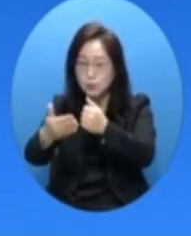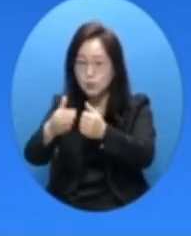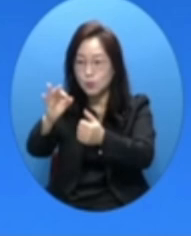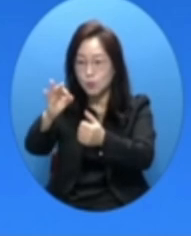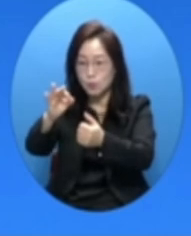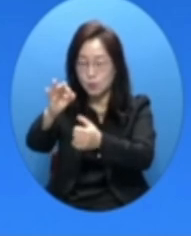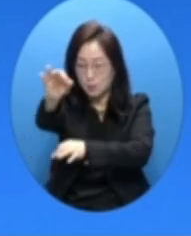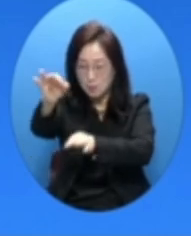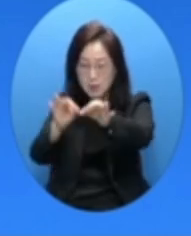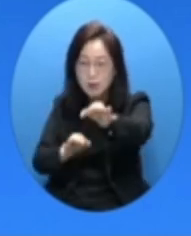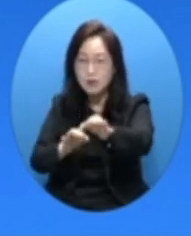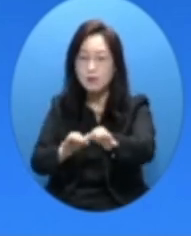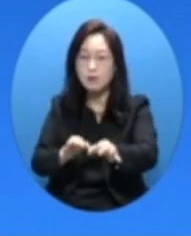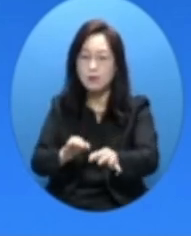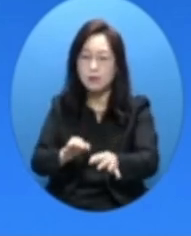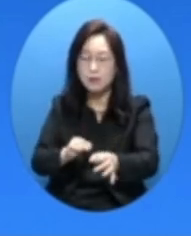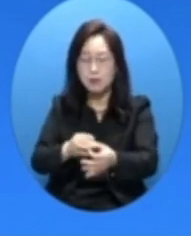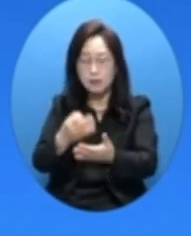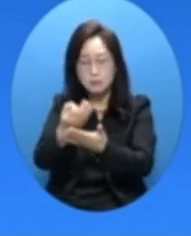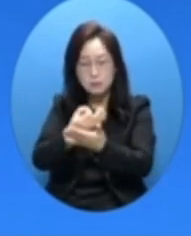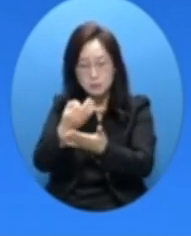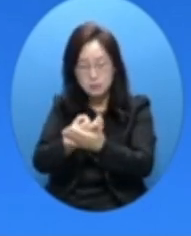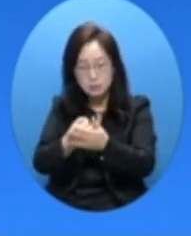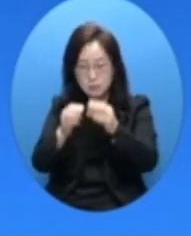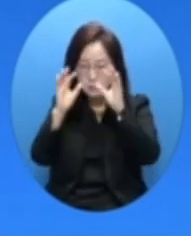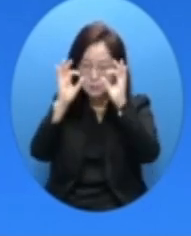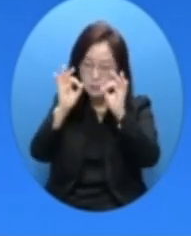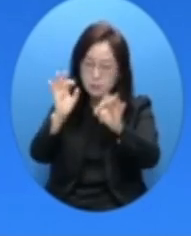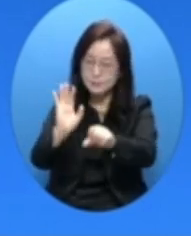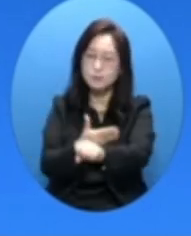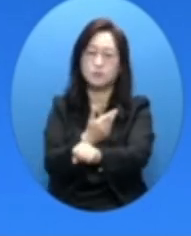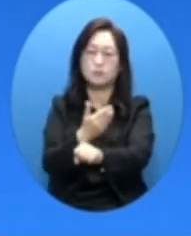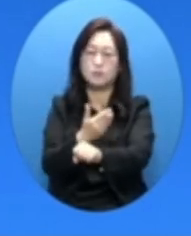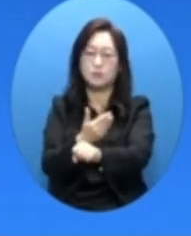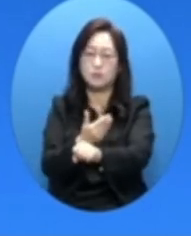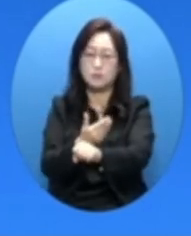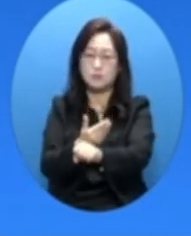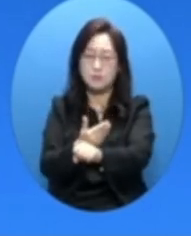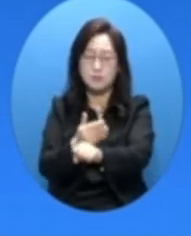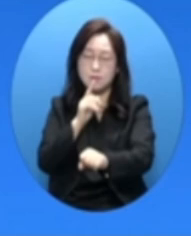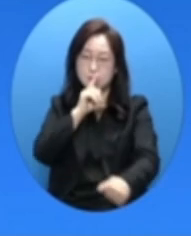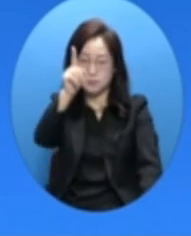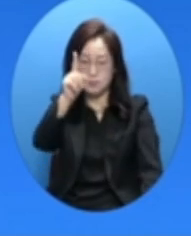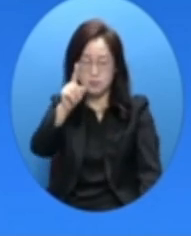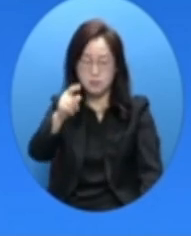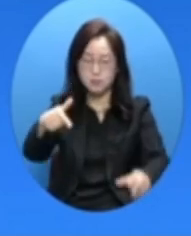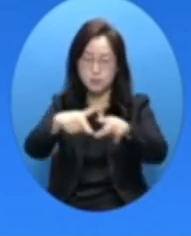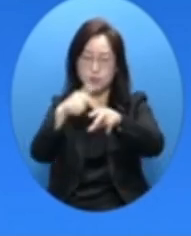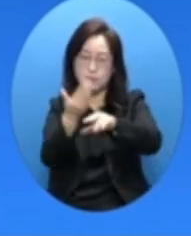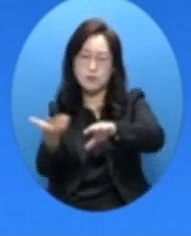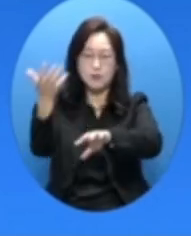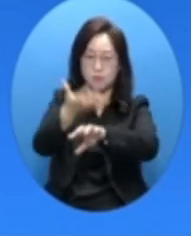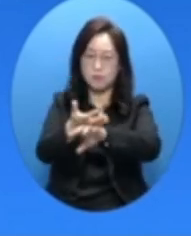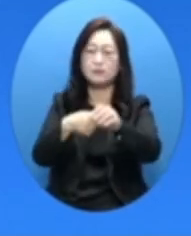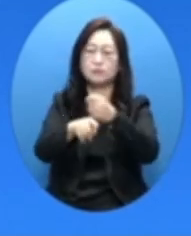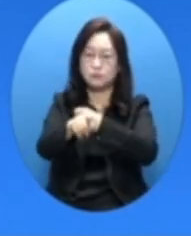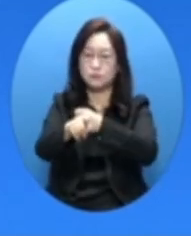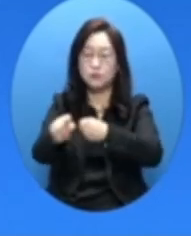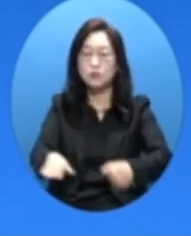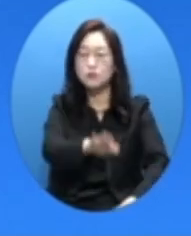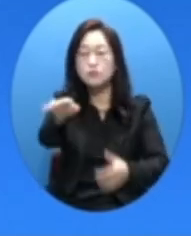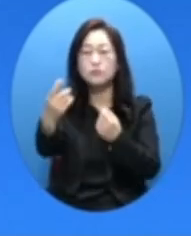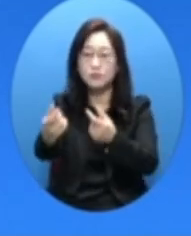그들의 모든 그 잘못된 것을 일어나게 되었던 것입니다 우리도 늘